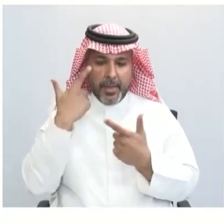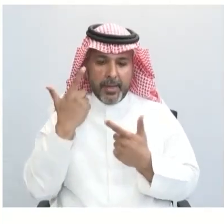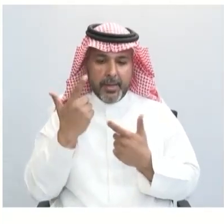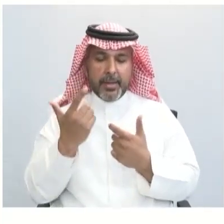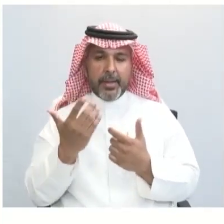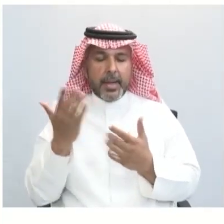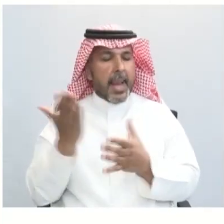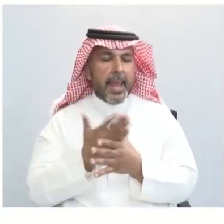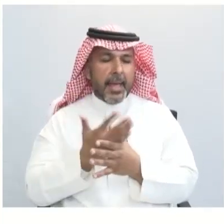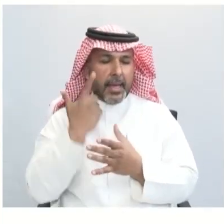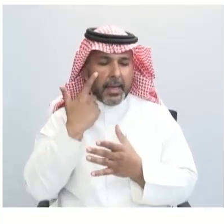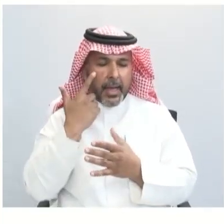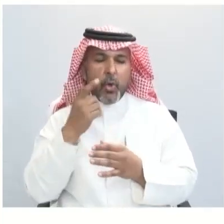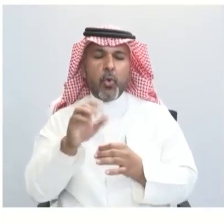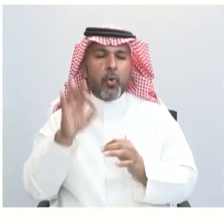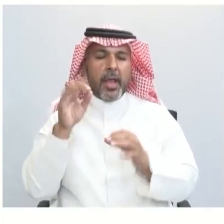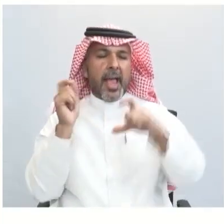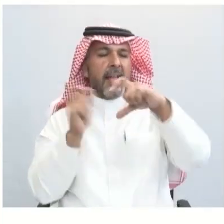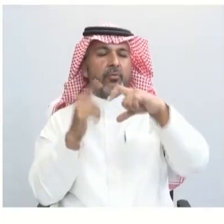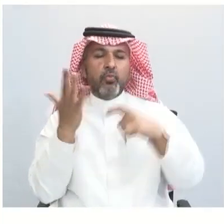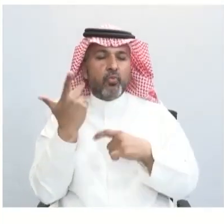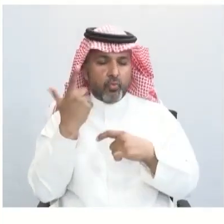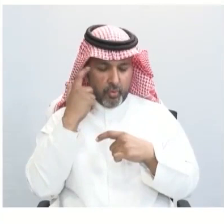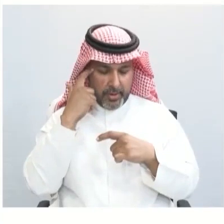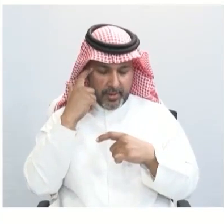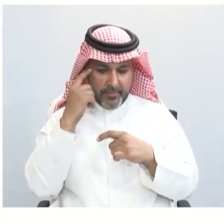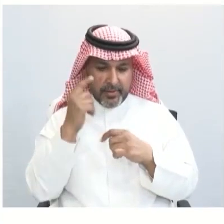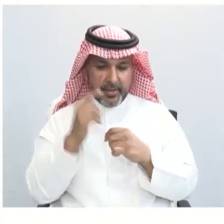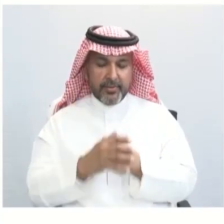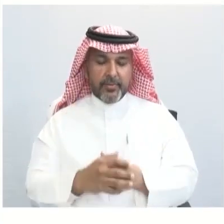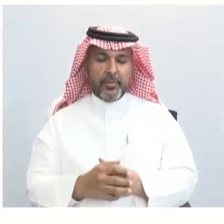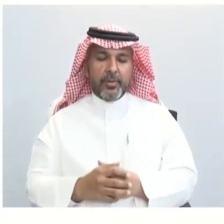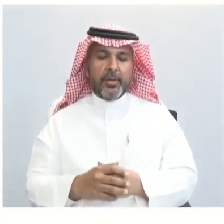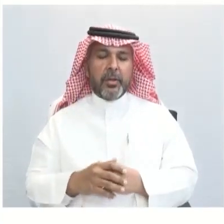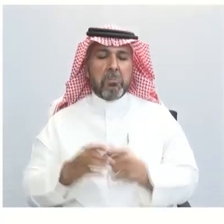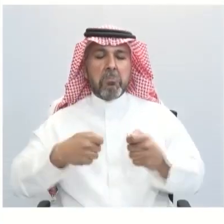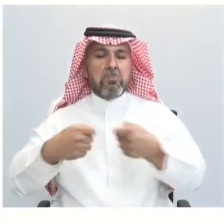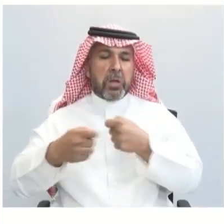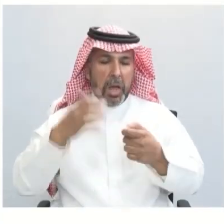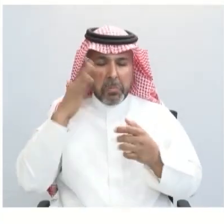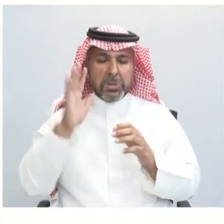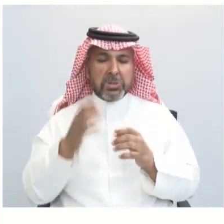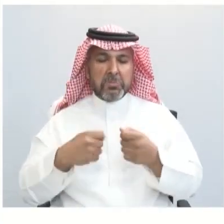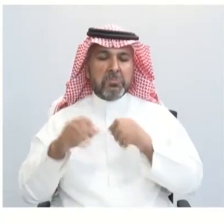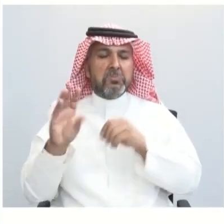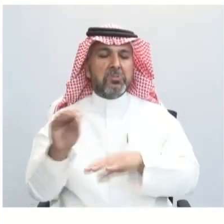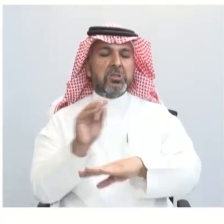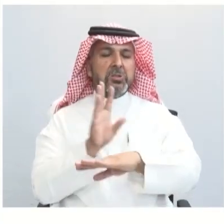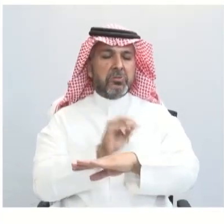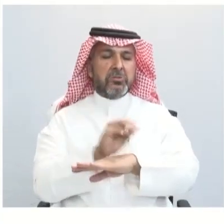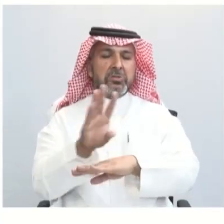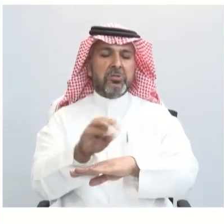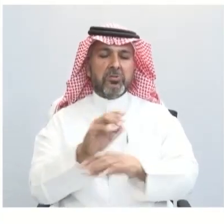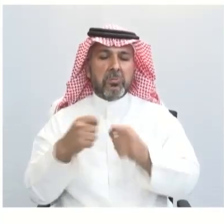المنصة. هنا نقوم باختيار build website to market my business، لتسويق العمل أو